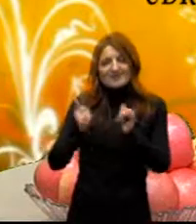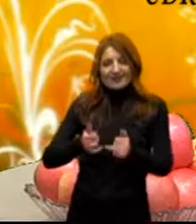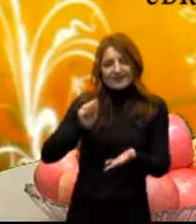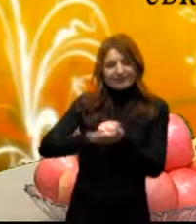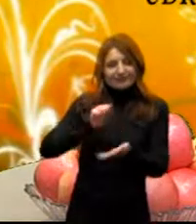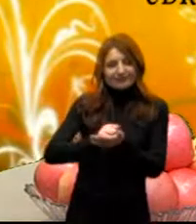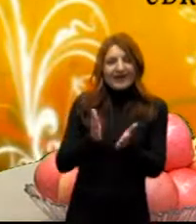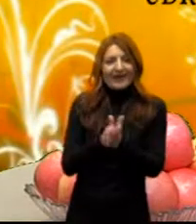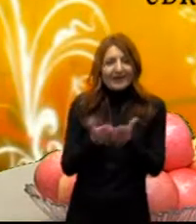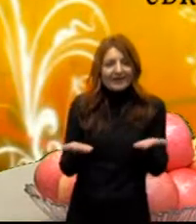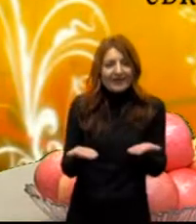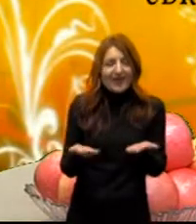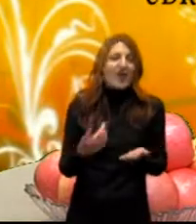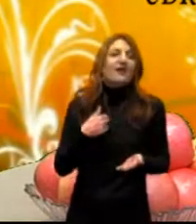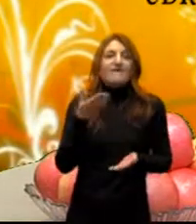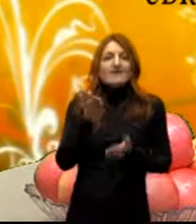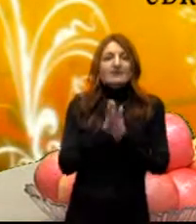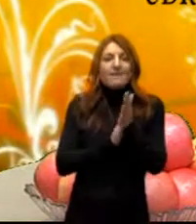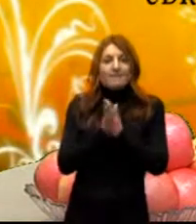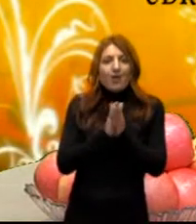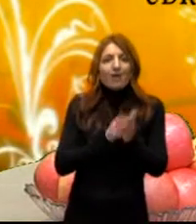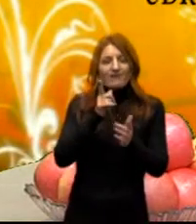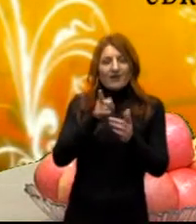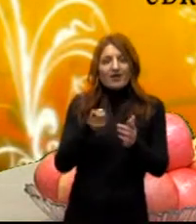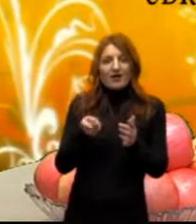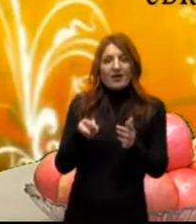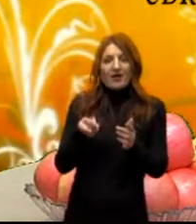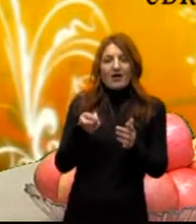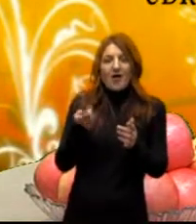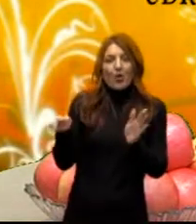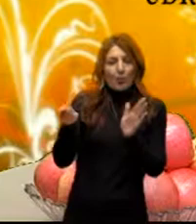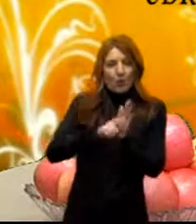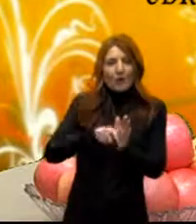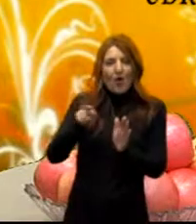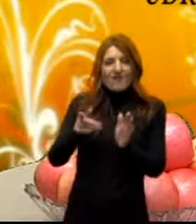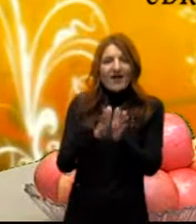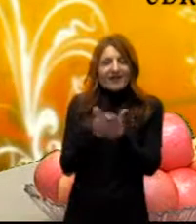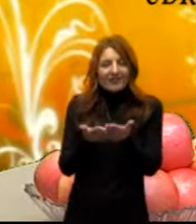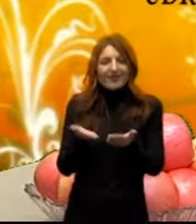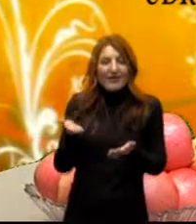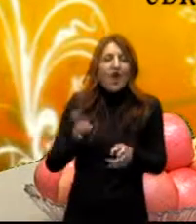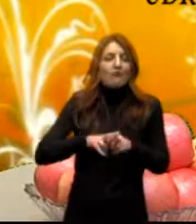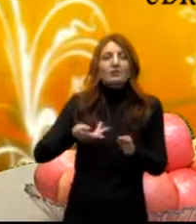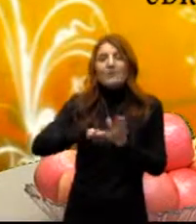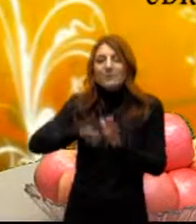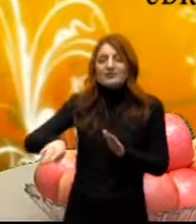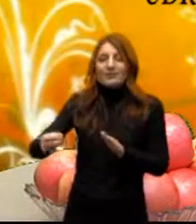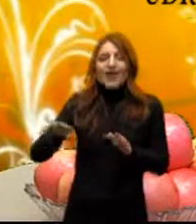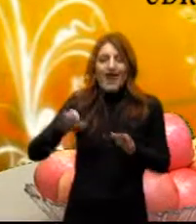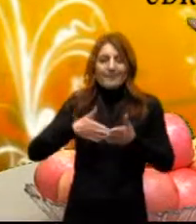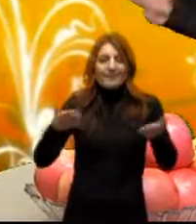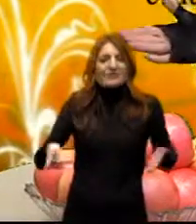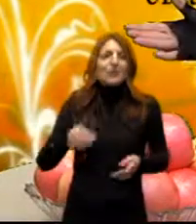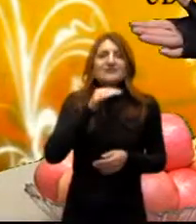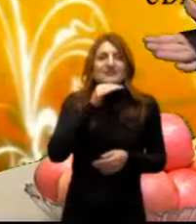zahvaljujući jednoj našoj novinarki. Pa vas molim, protražite ovu knjigu, kupite je, a mi ćemo imati posebnu emisiju u siječnju da